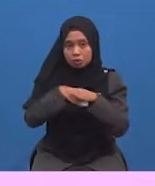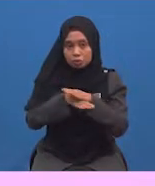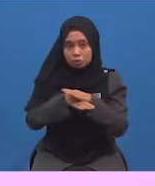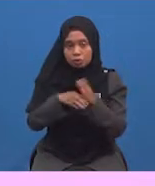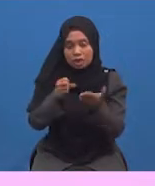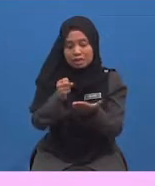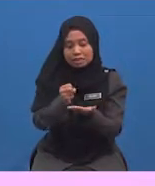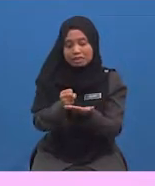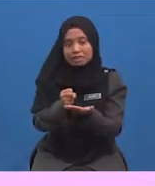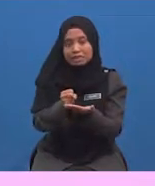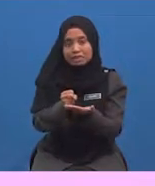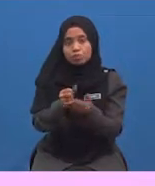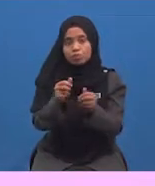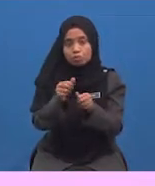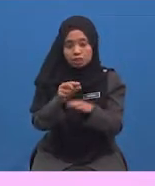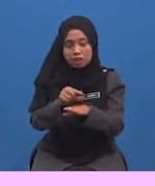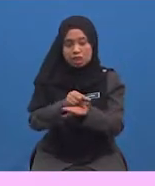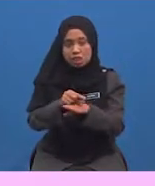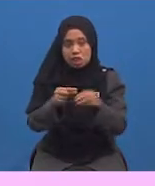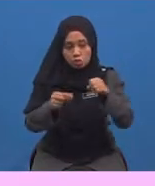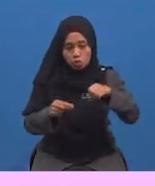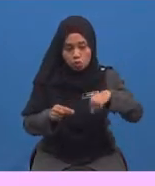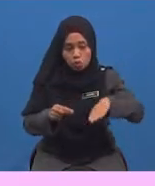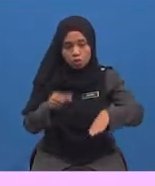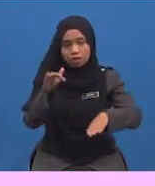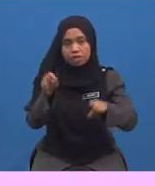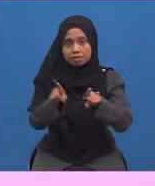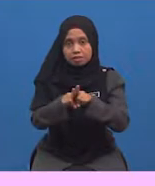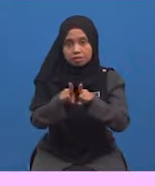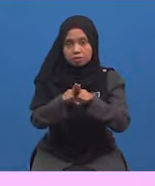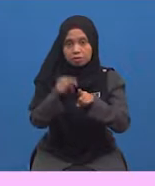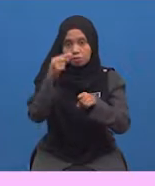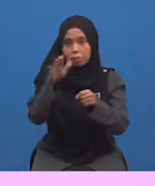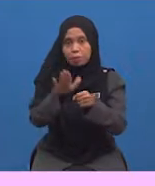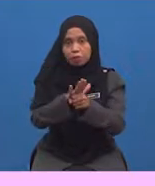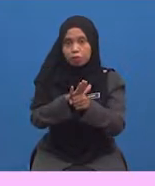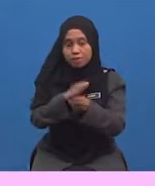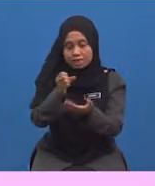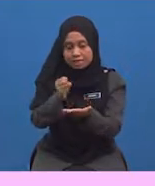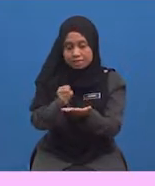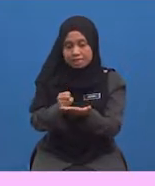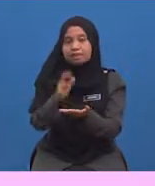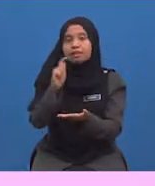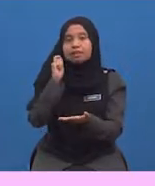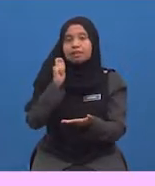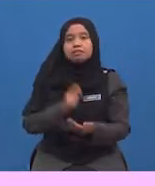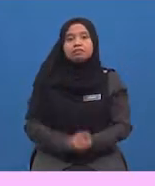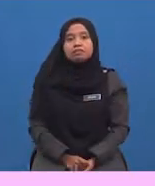dengan menggunakan kon yang sama untuk memenuhi silinder tersebut.